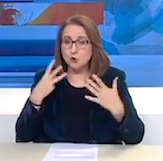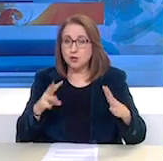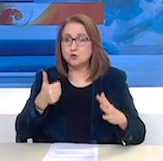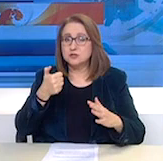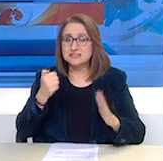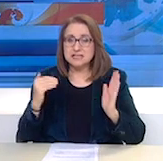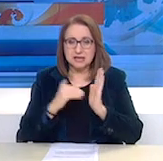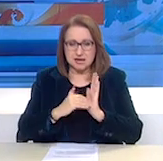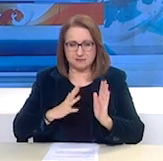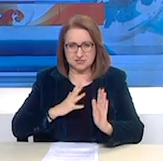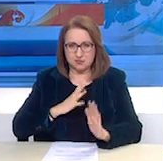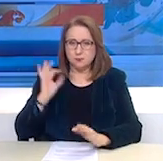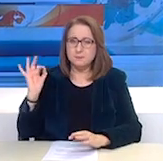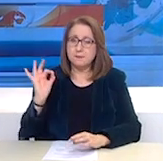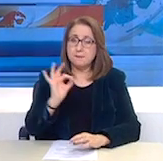1.860.000 κρούσματα του νέου κορονοϊού